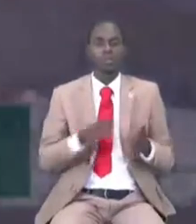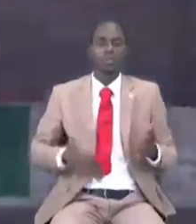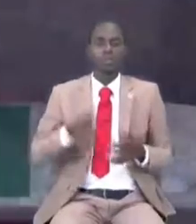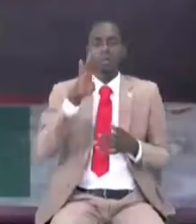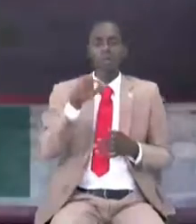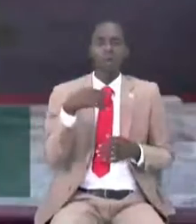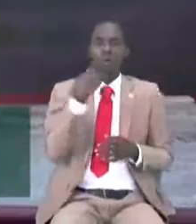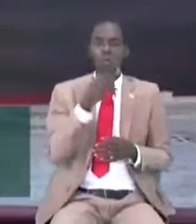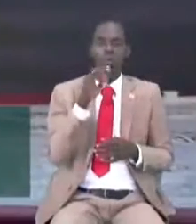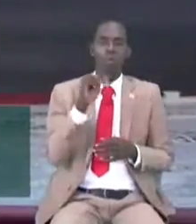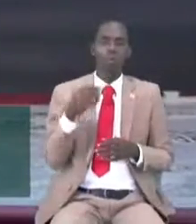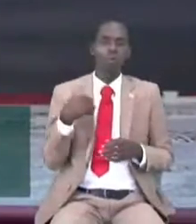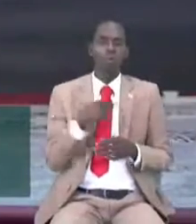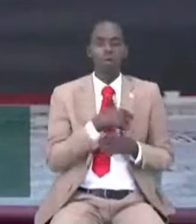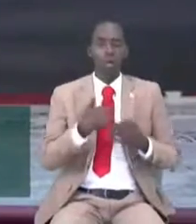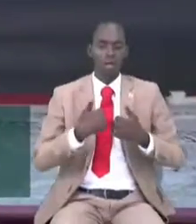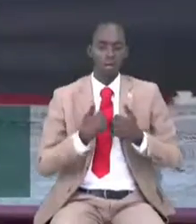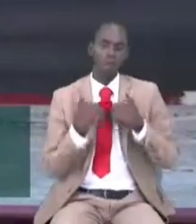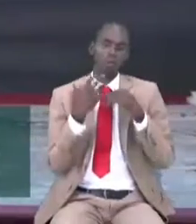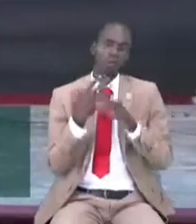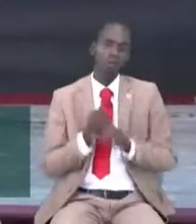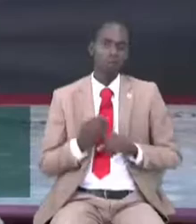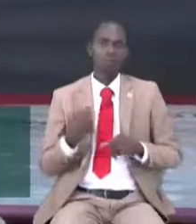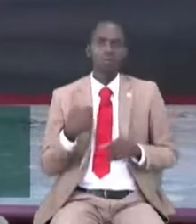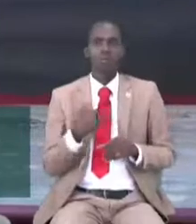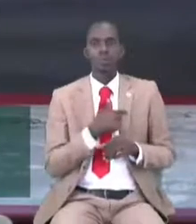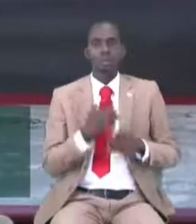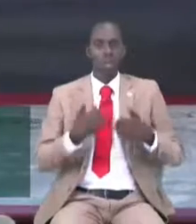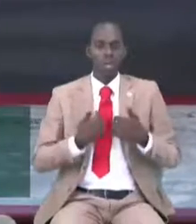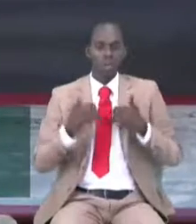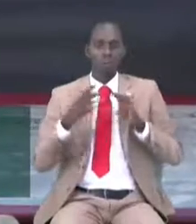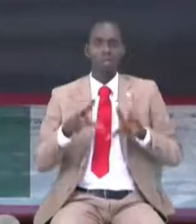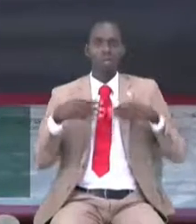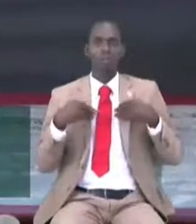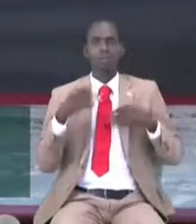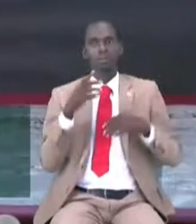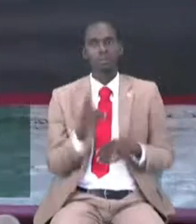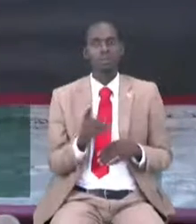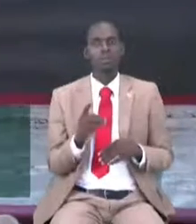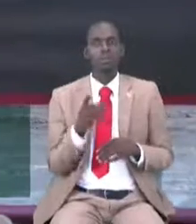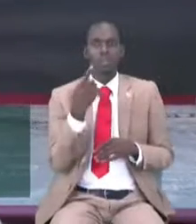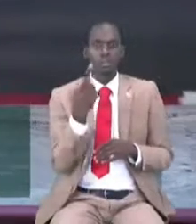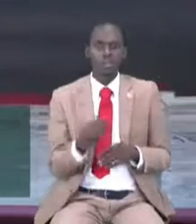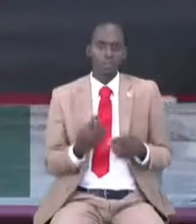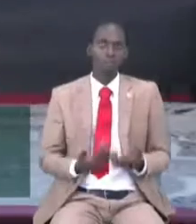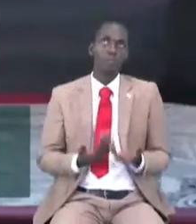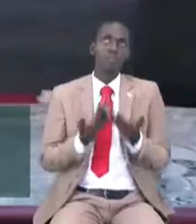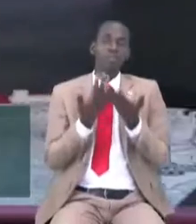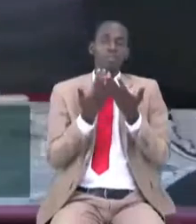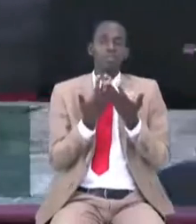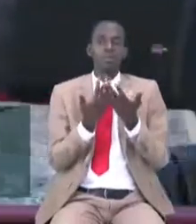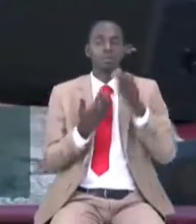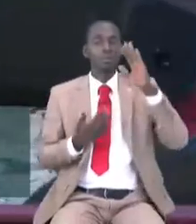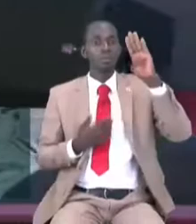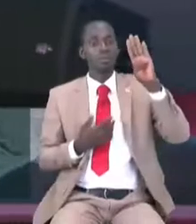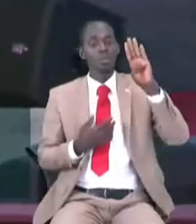nous avons accepté la réconciliation. Il y a ce qui suit, c'est croyez et soyez nés de